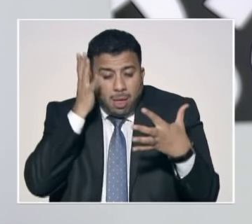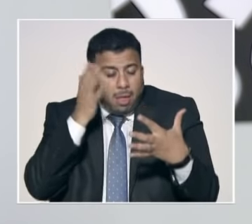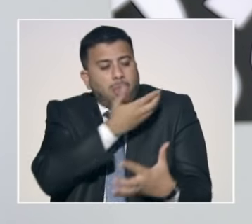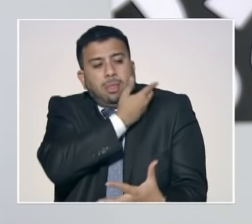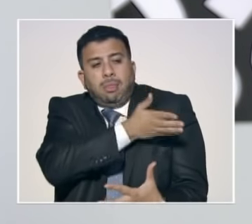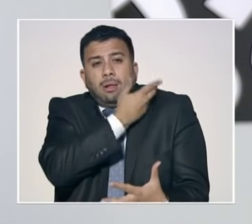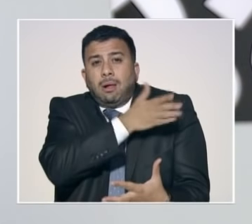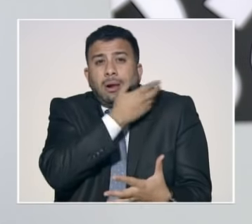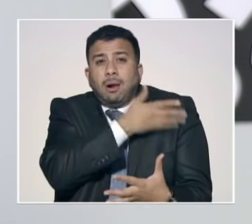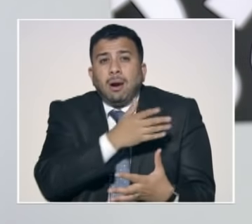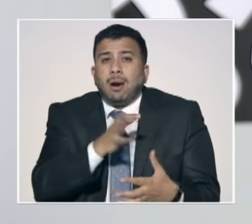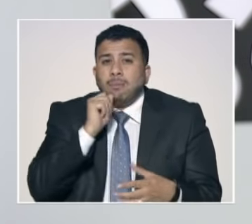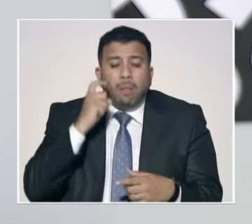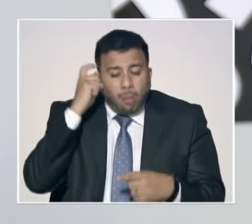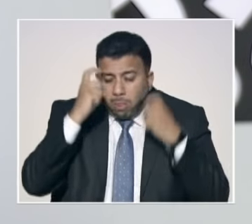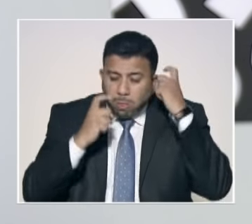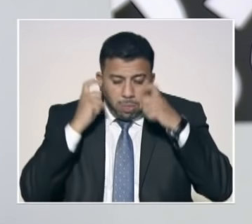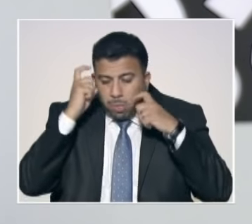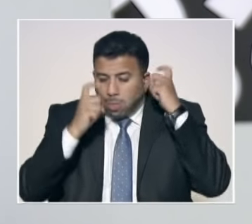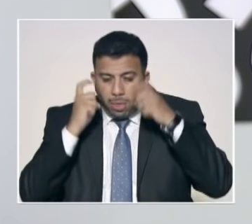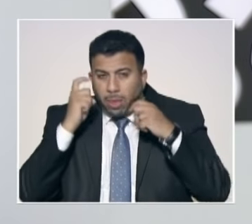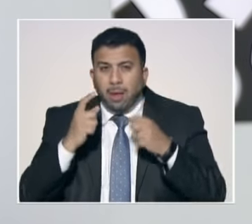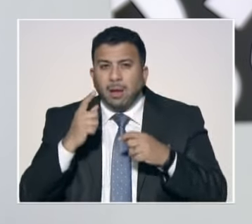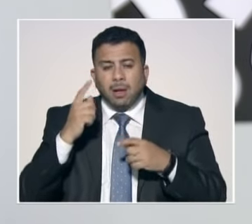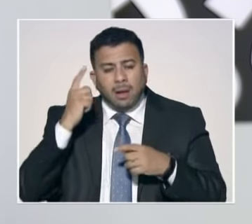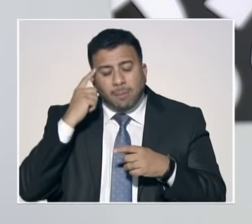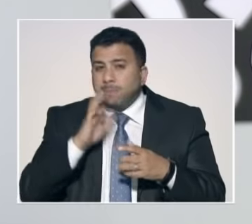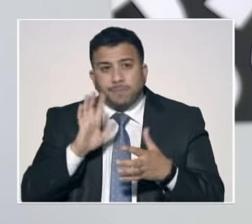الدنيا والانشغال عن الله، الشيء الذي